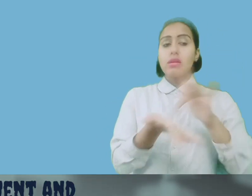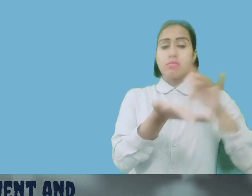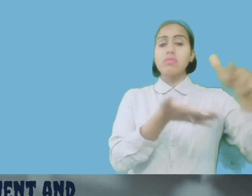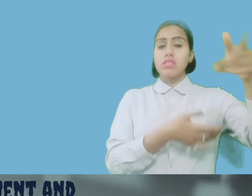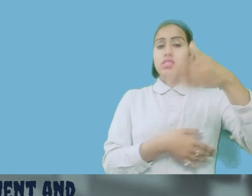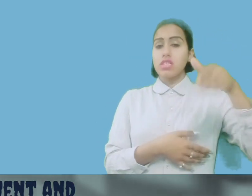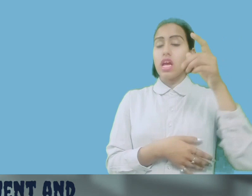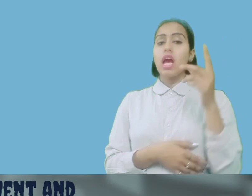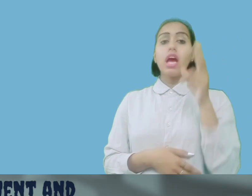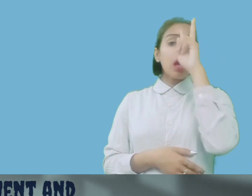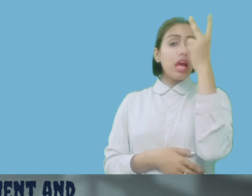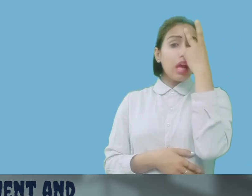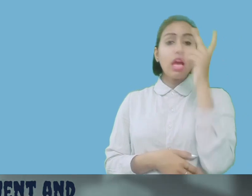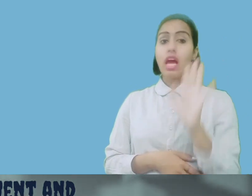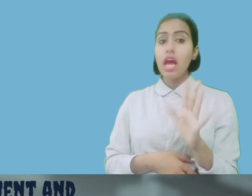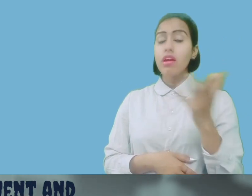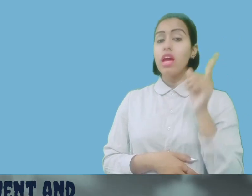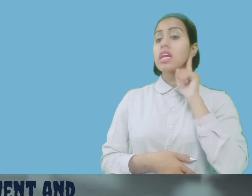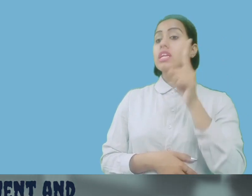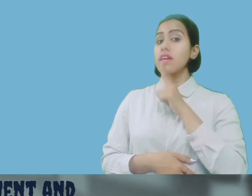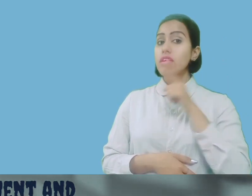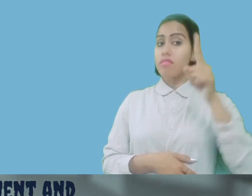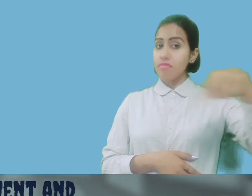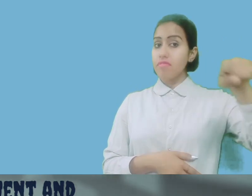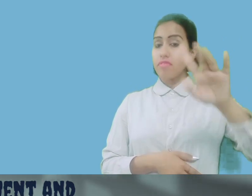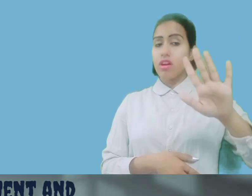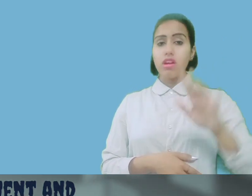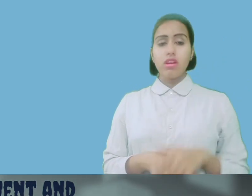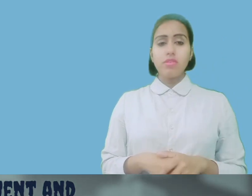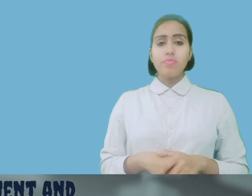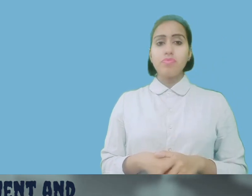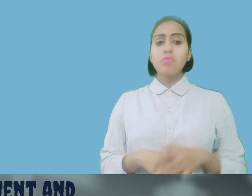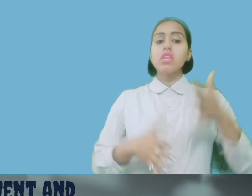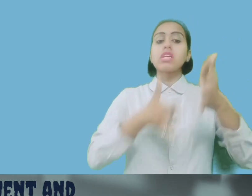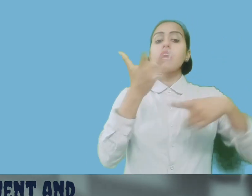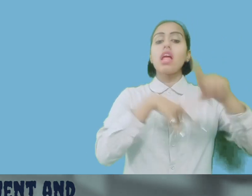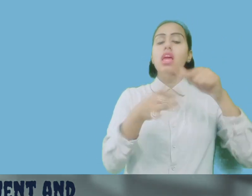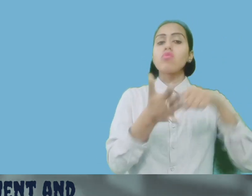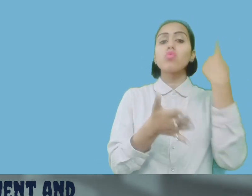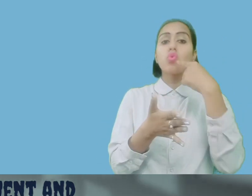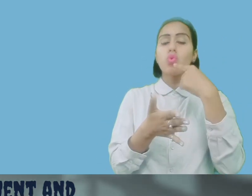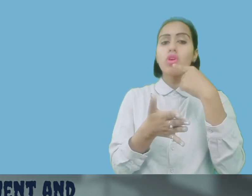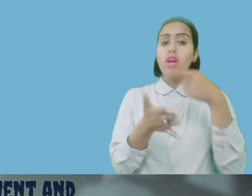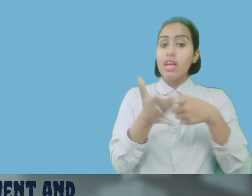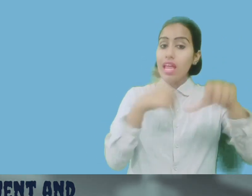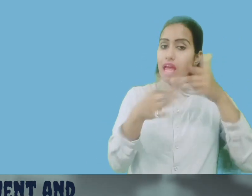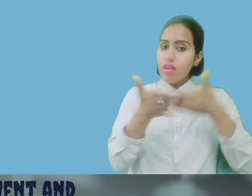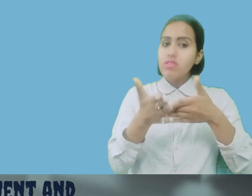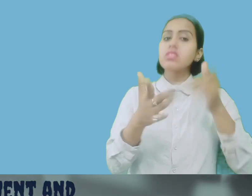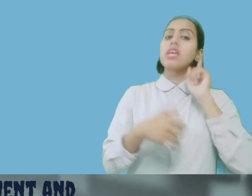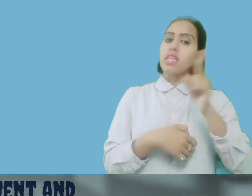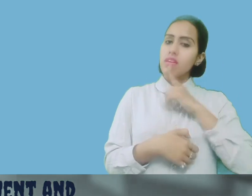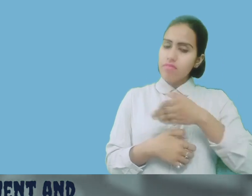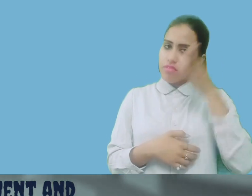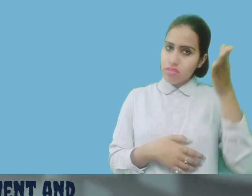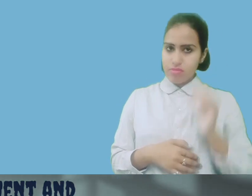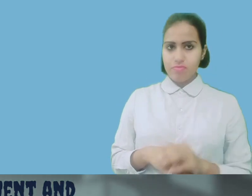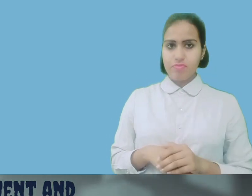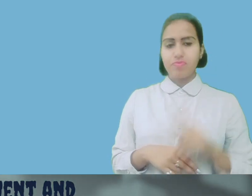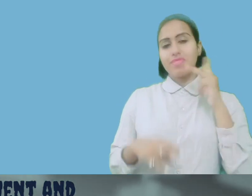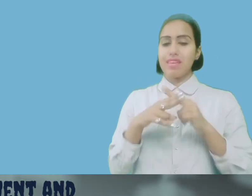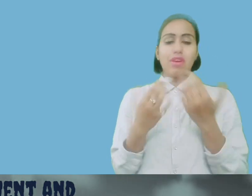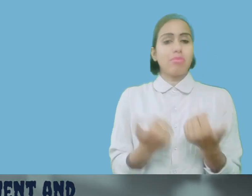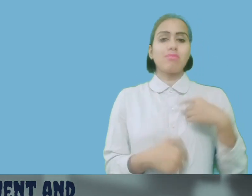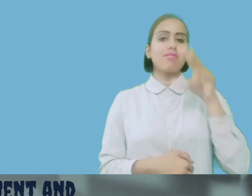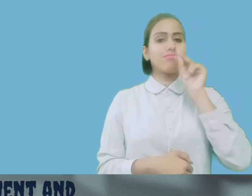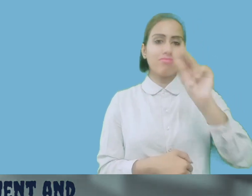उनकी भाषा है, जिसको हम बोलते हैं कि ये डेफ की मदर टंग है। तो ये सिखाने का भी जो राइट है ऑफिशियली, मतलब जो सिखा